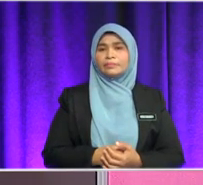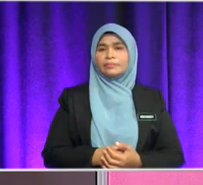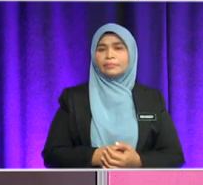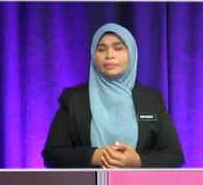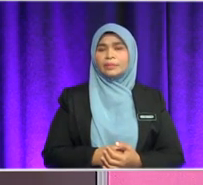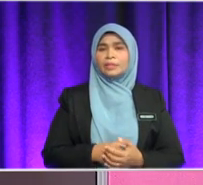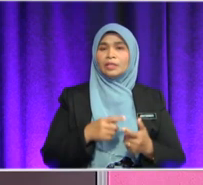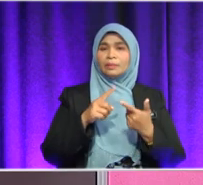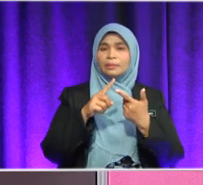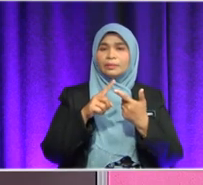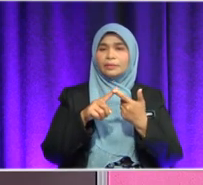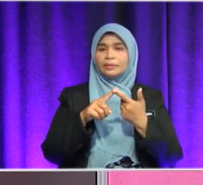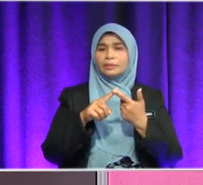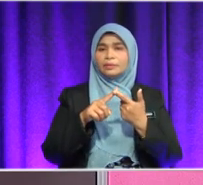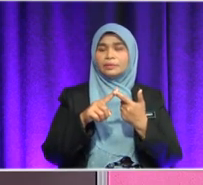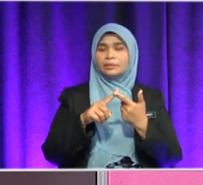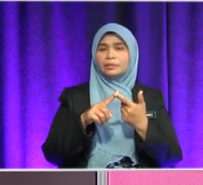yang kedua